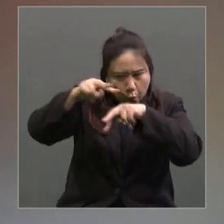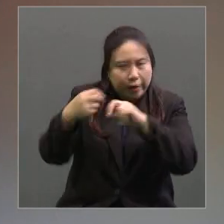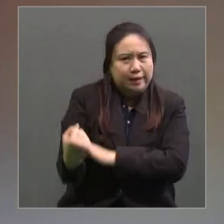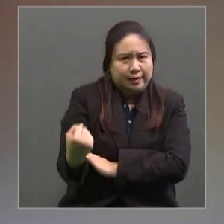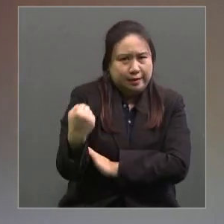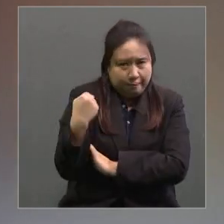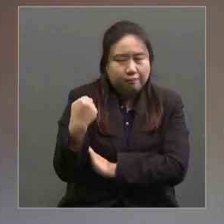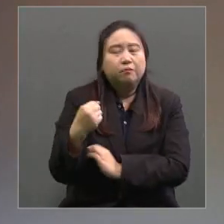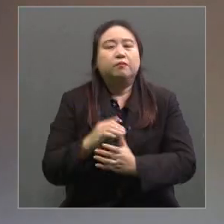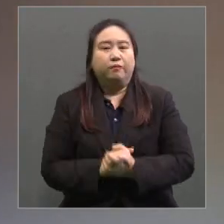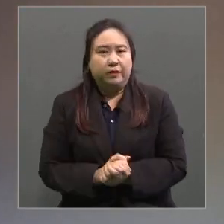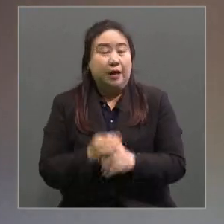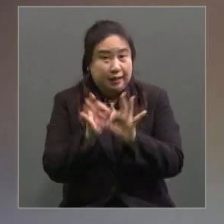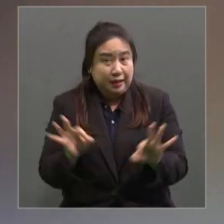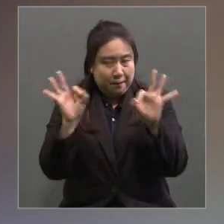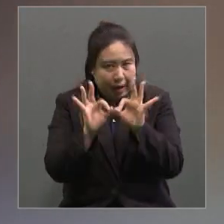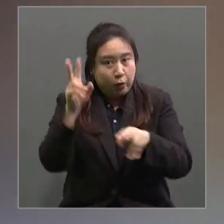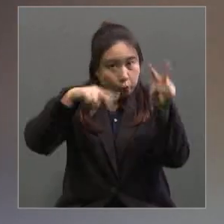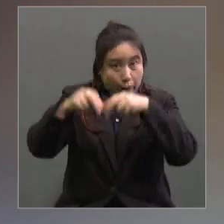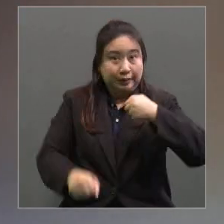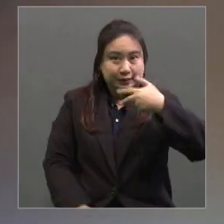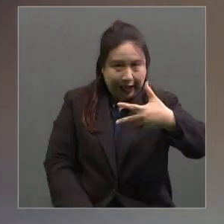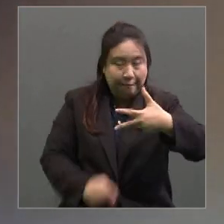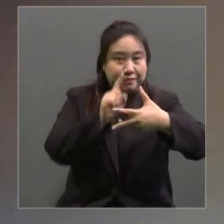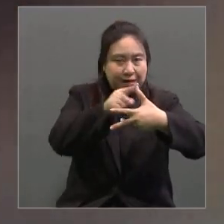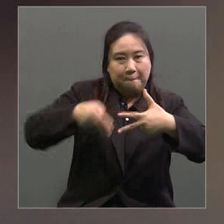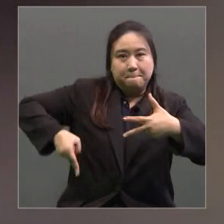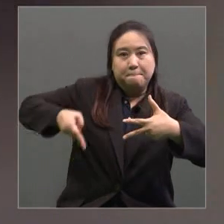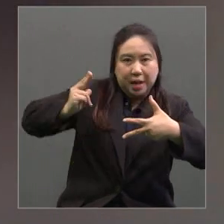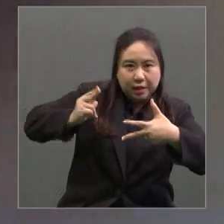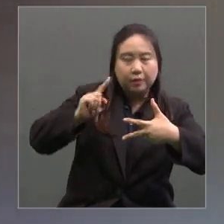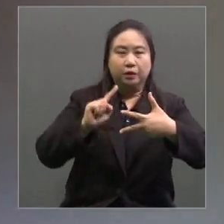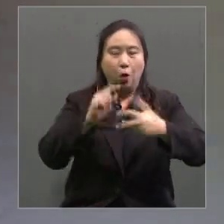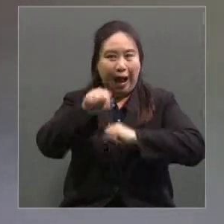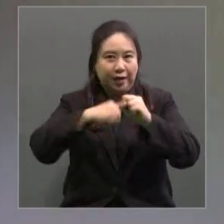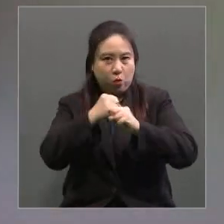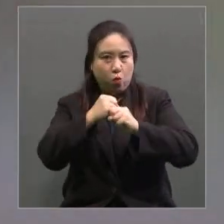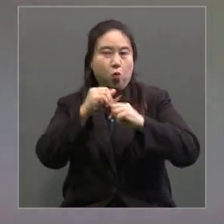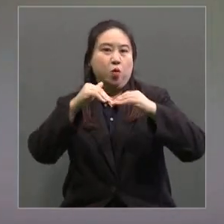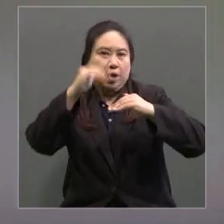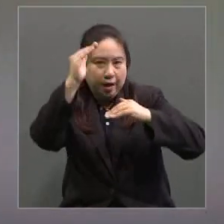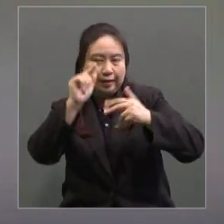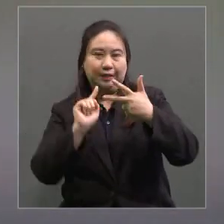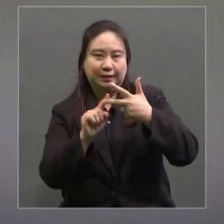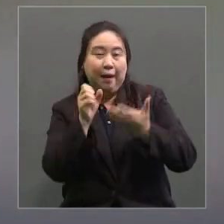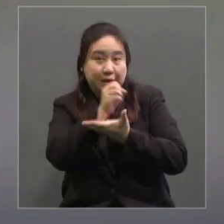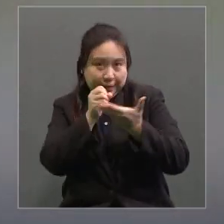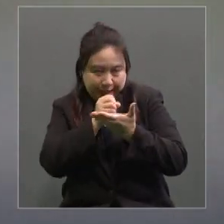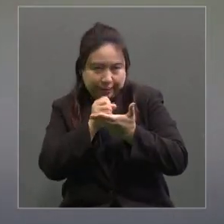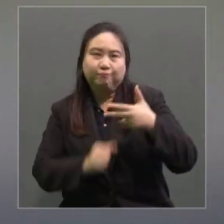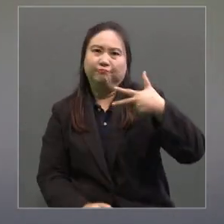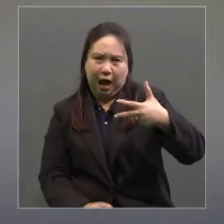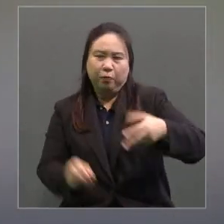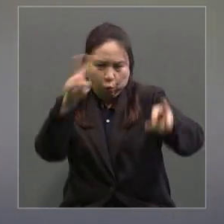ที่ท่านให้นโยบายไปเนี่ยต้องกวดขัน3เรื่องหนึ่งก็คือเรื่องอาวุธปืน2คืออายุต้องไม่ต่ำกว่าเกณฑ์แล้วก็3ก็คือเรื่องของยาเสพติดล